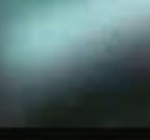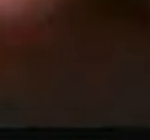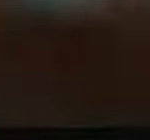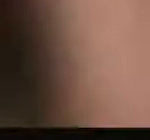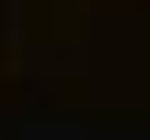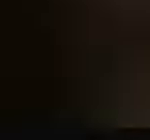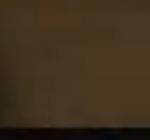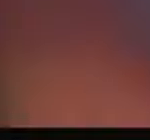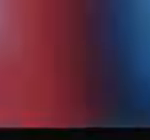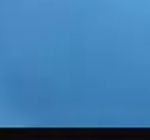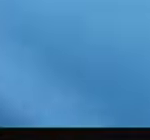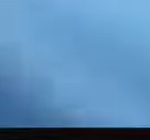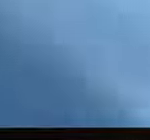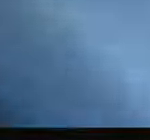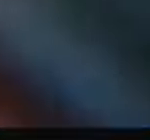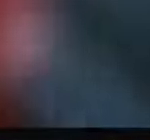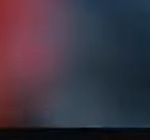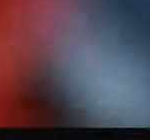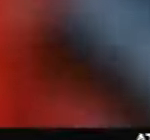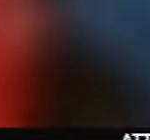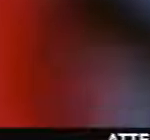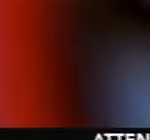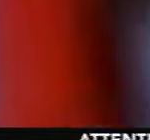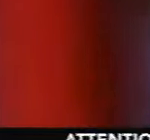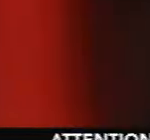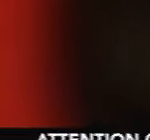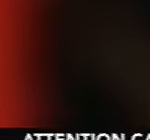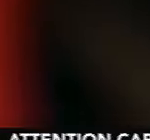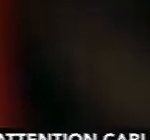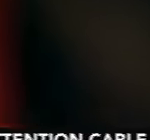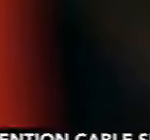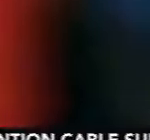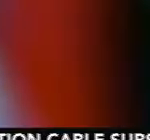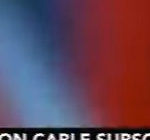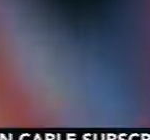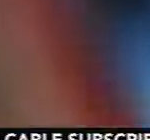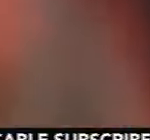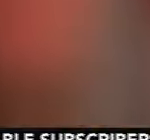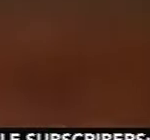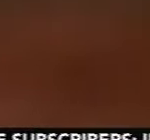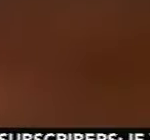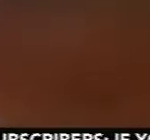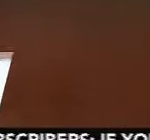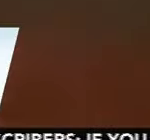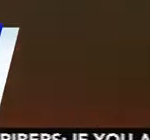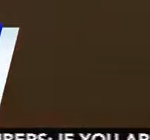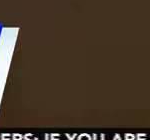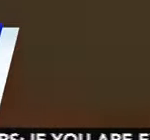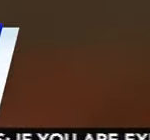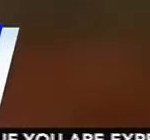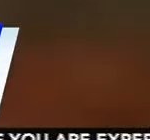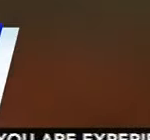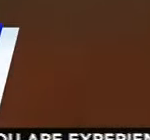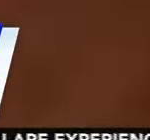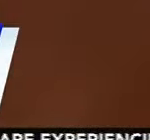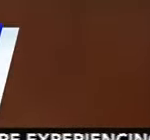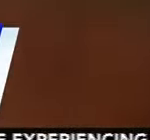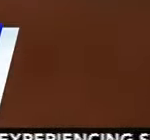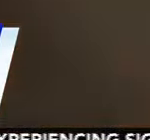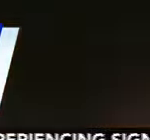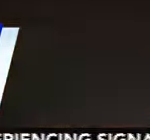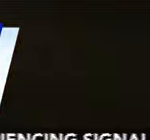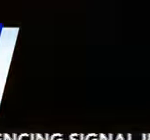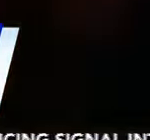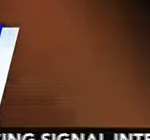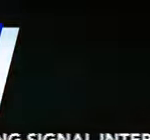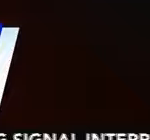joyride, kundi delikadong biyahe ang sinuong ng mga pasahero ng jeep na ito sa Camarines Sur. Halos lumipad na kasi sila